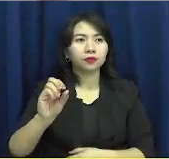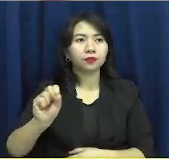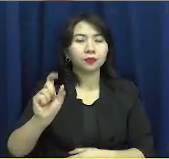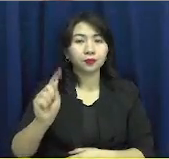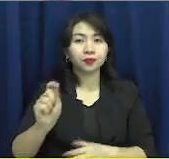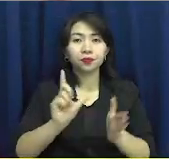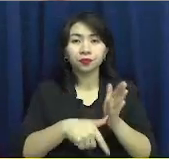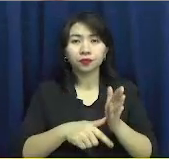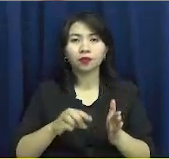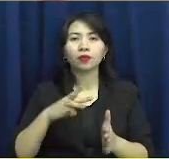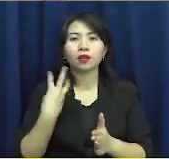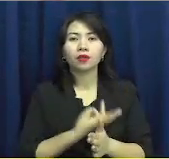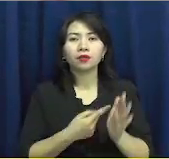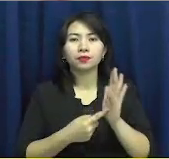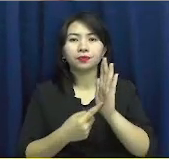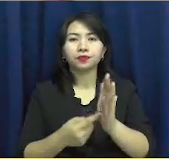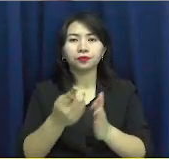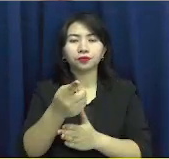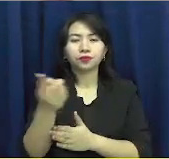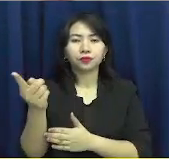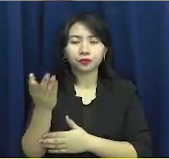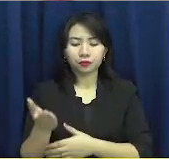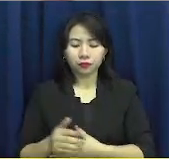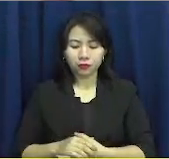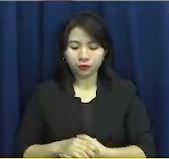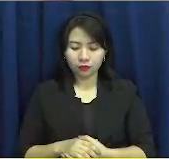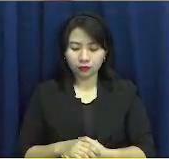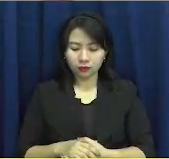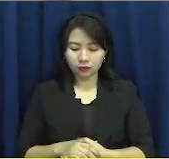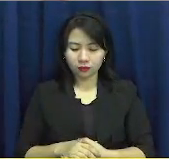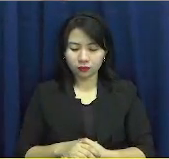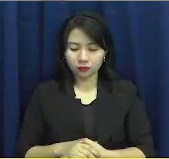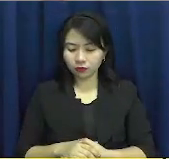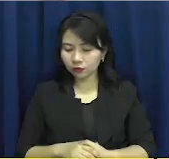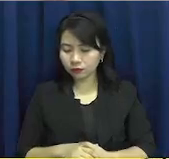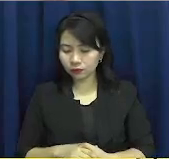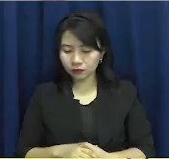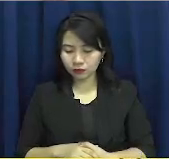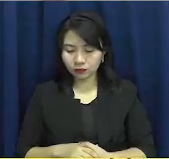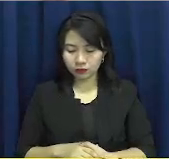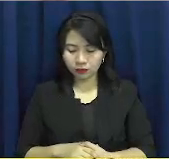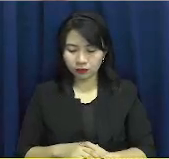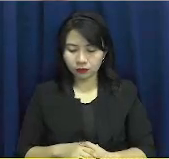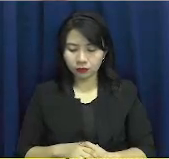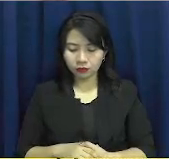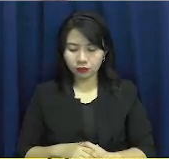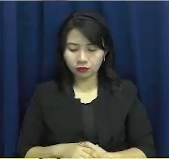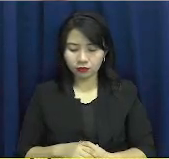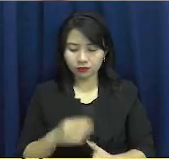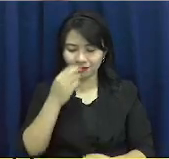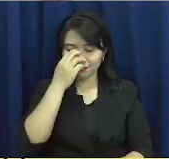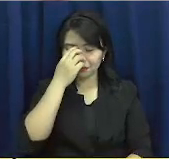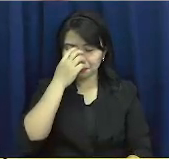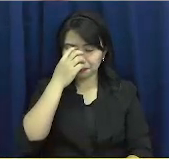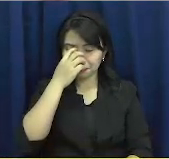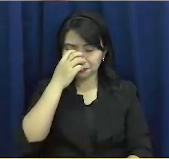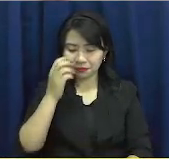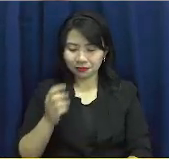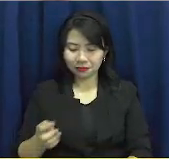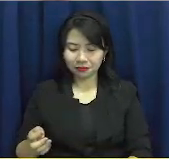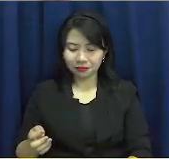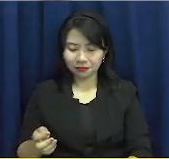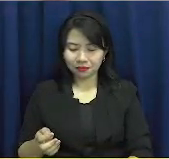Mamaya papabasa ko sa'yo. Pero alam niyo po, mga kapatid, ito yung issue dito is, ano, sir, eh? Actually, anak ng pastor